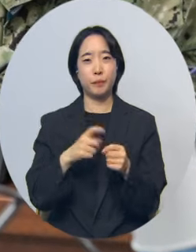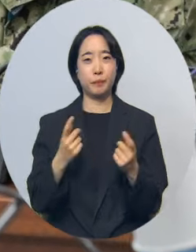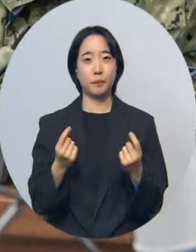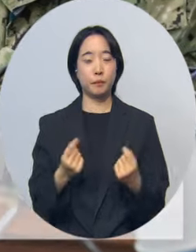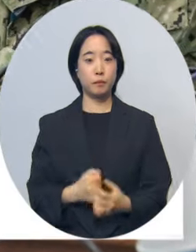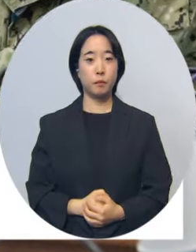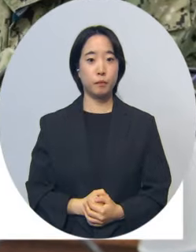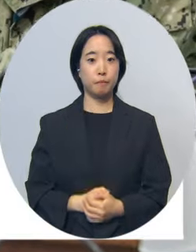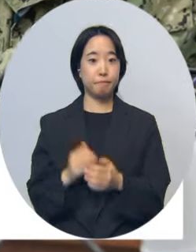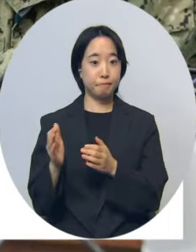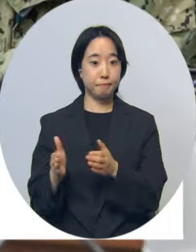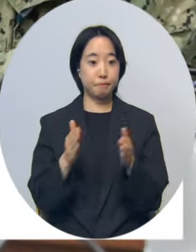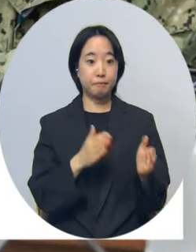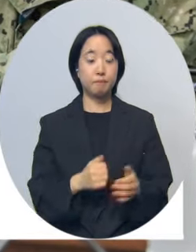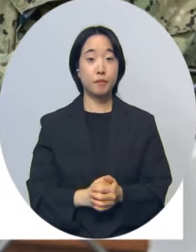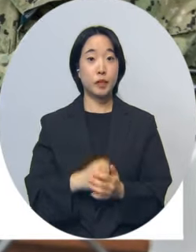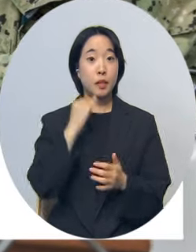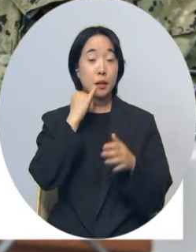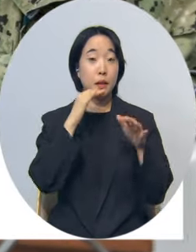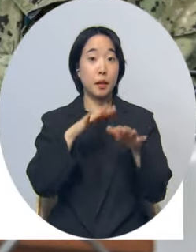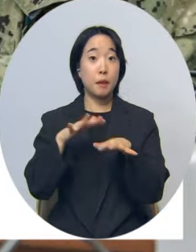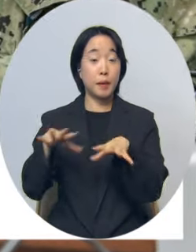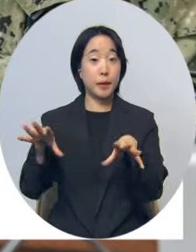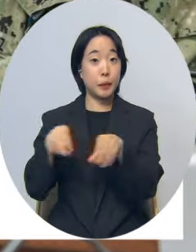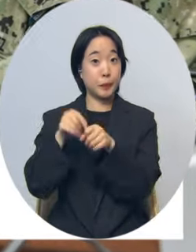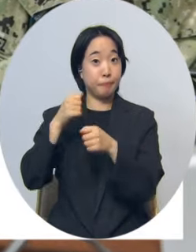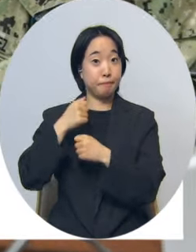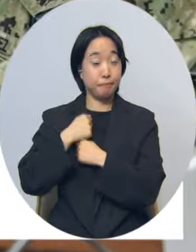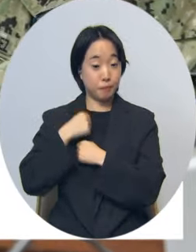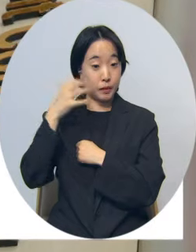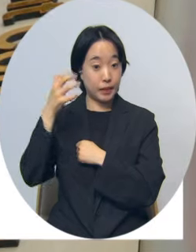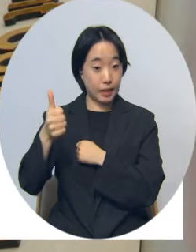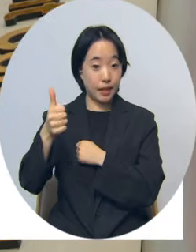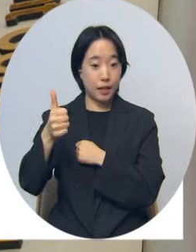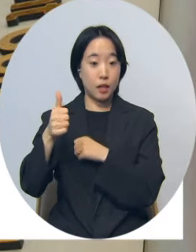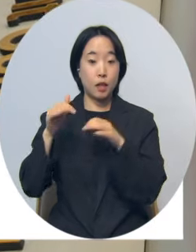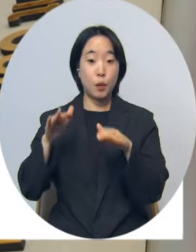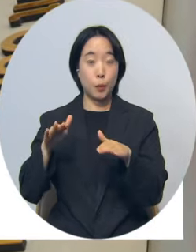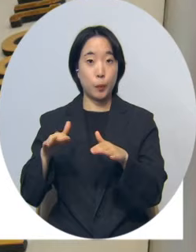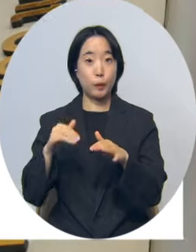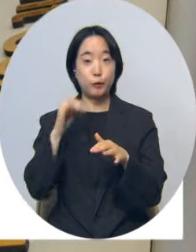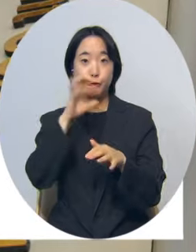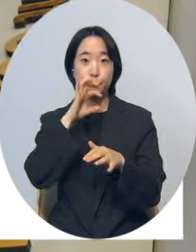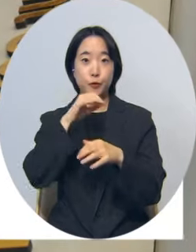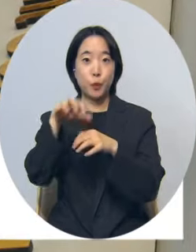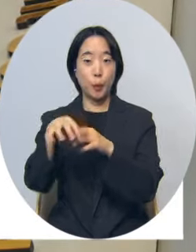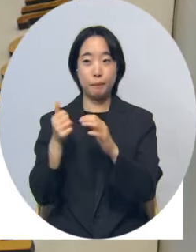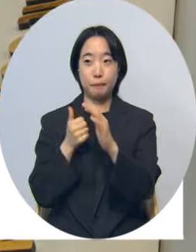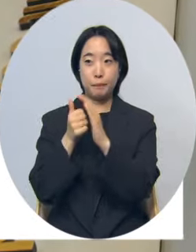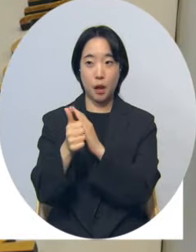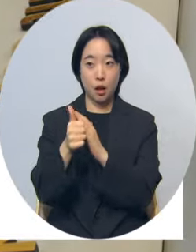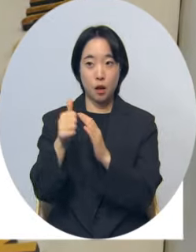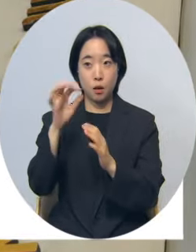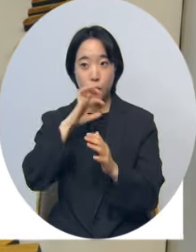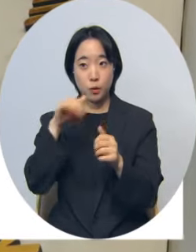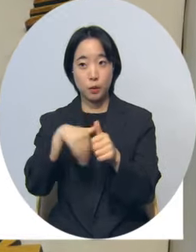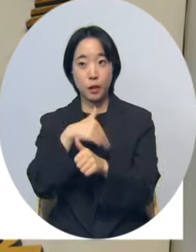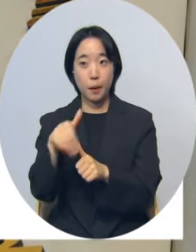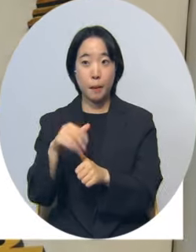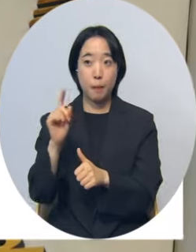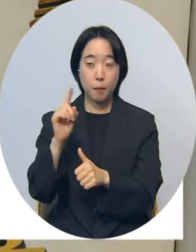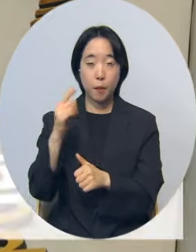해군 참모총장은 부산 작전기지 내 연합 해양 작전 본부를 찾아 UFS 연습 상황을